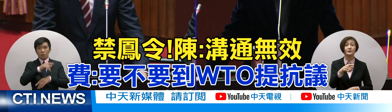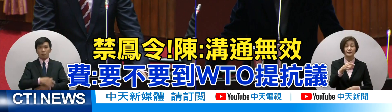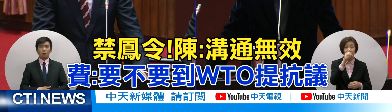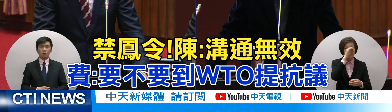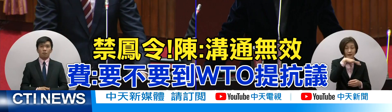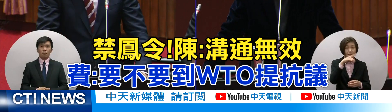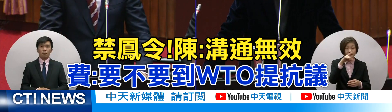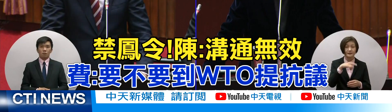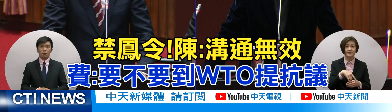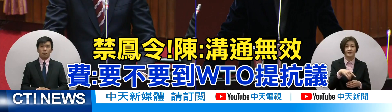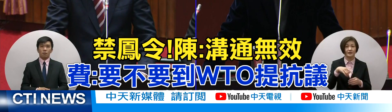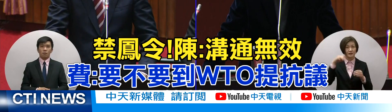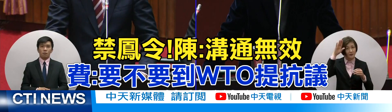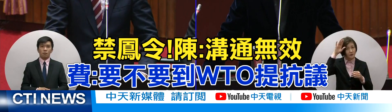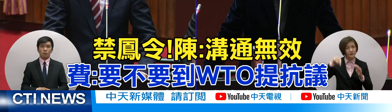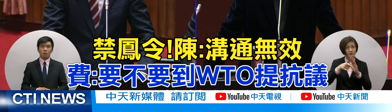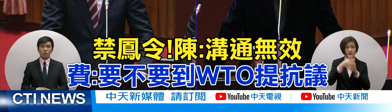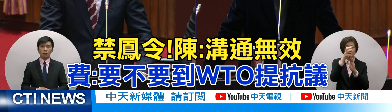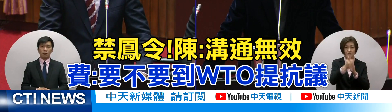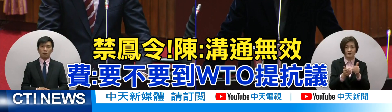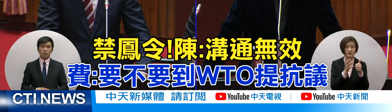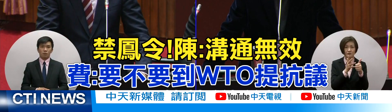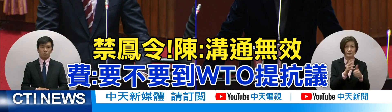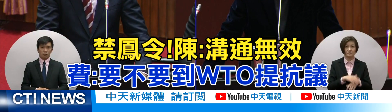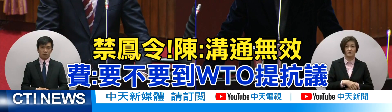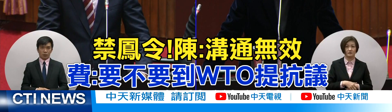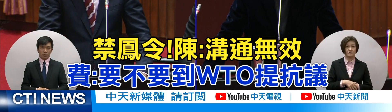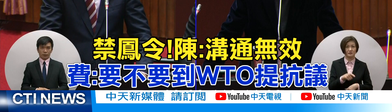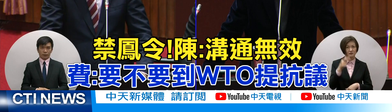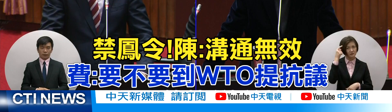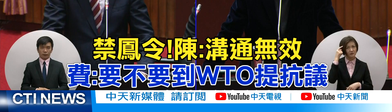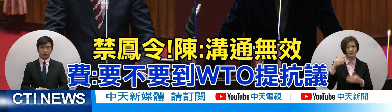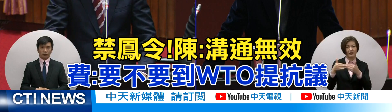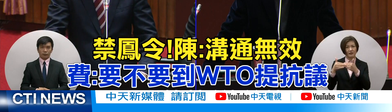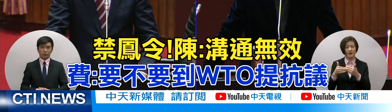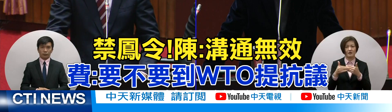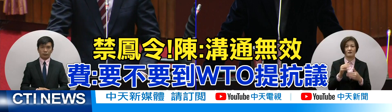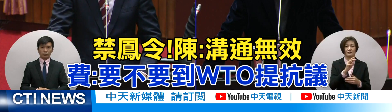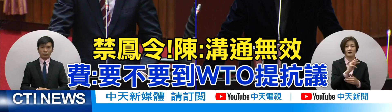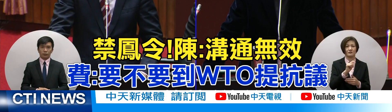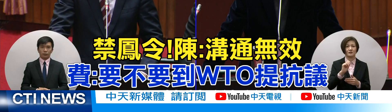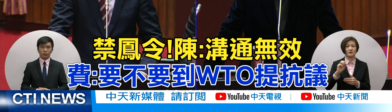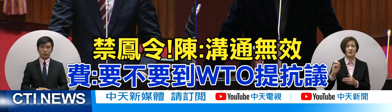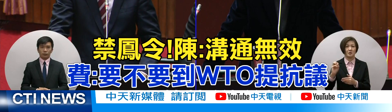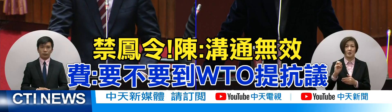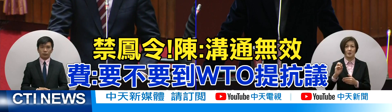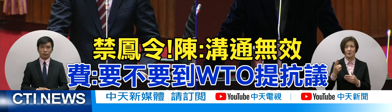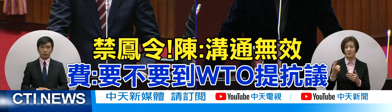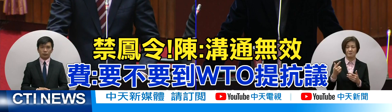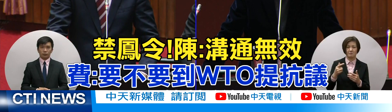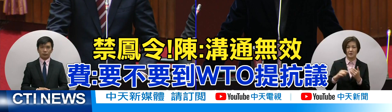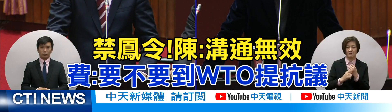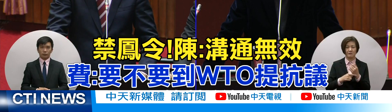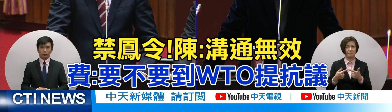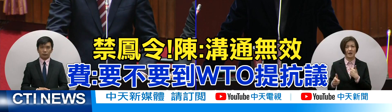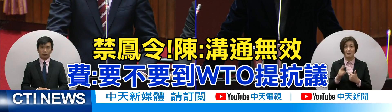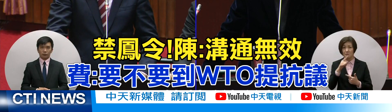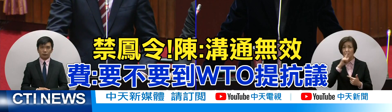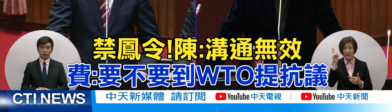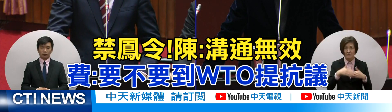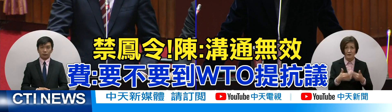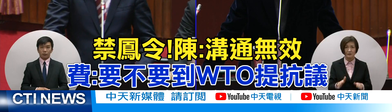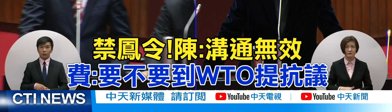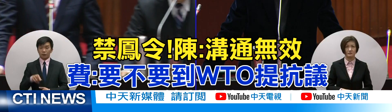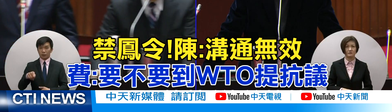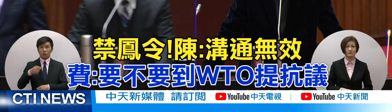我请教一下苏院长，你觉得他不符合这个贸易的规范，你们要不要到 WTO 去告呢？ 相关的程